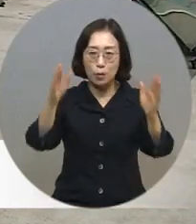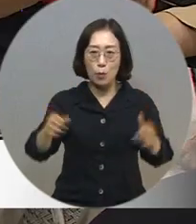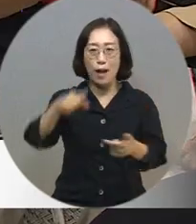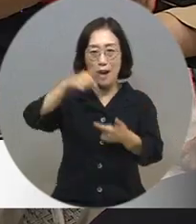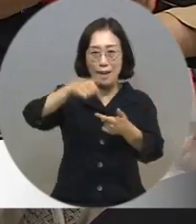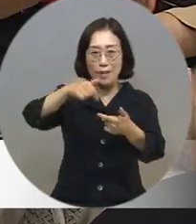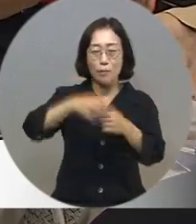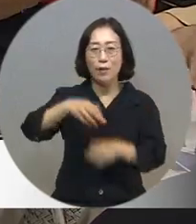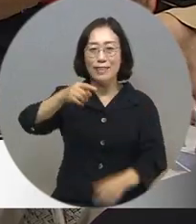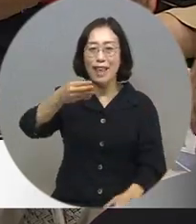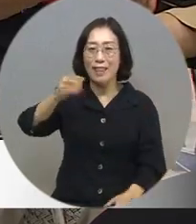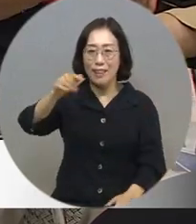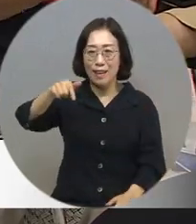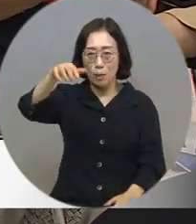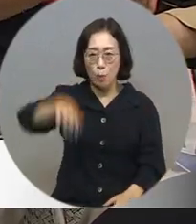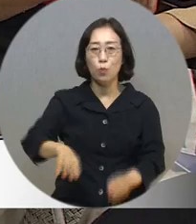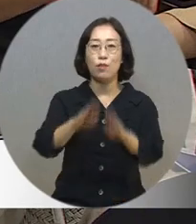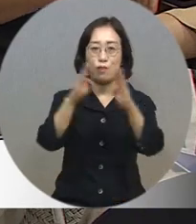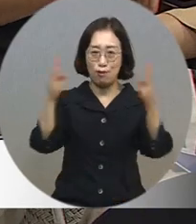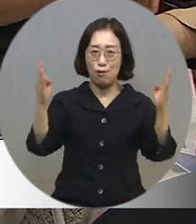강남구 세택에서 진행됐습니다.